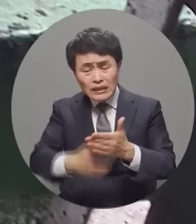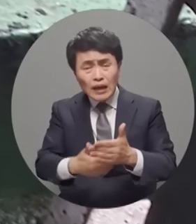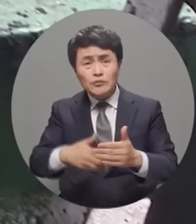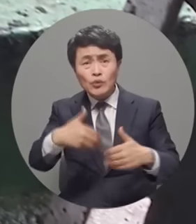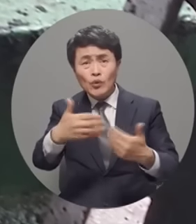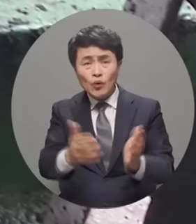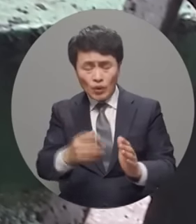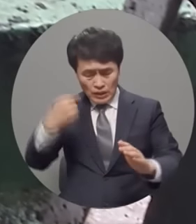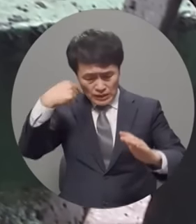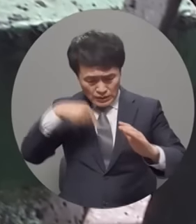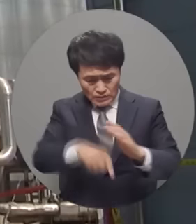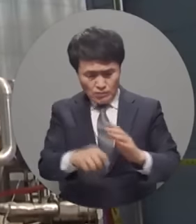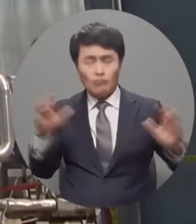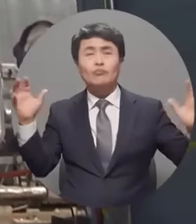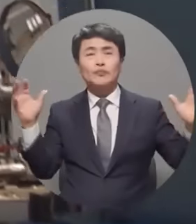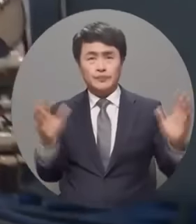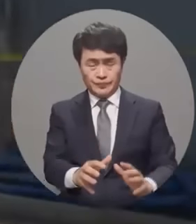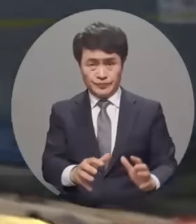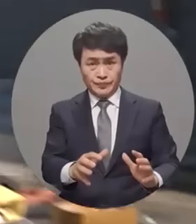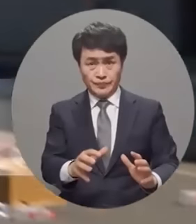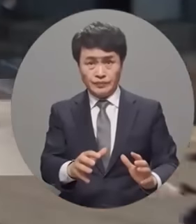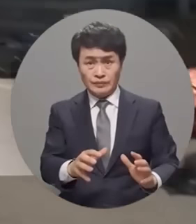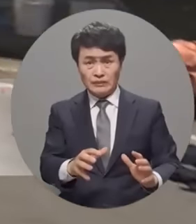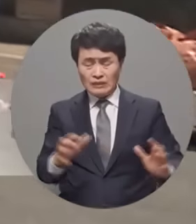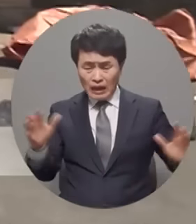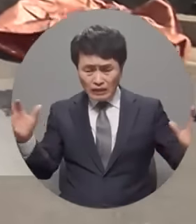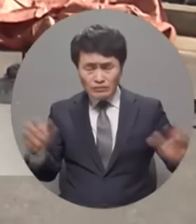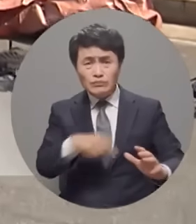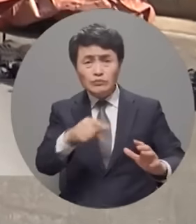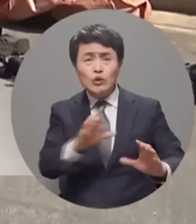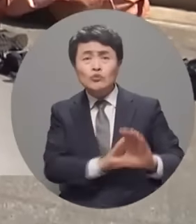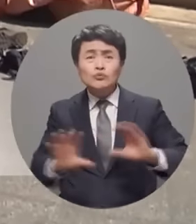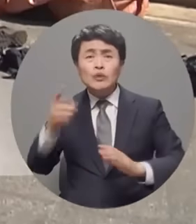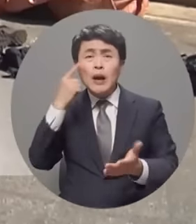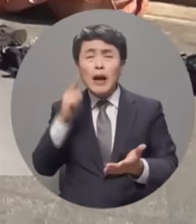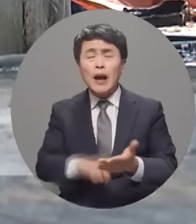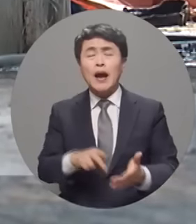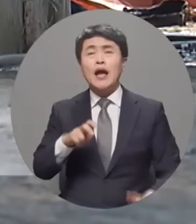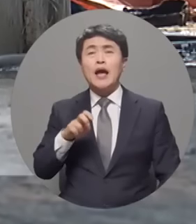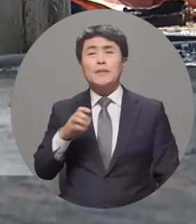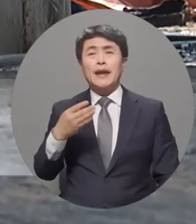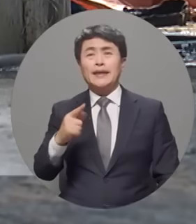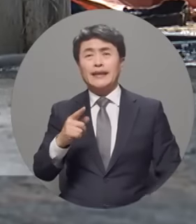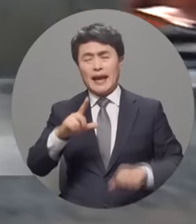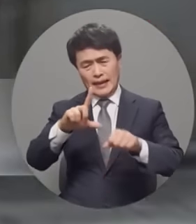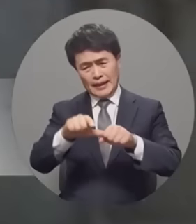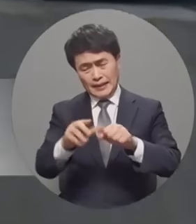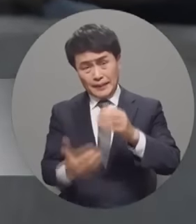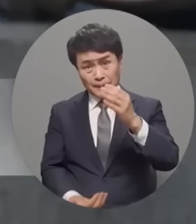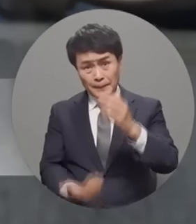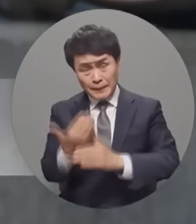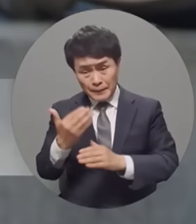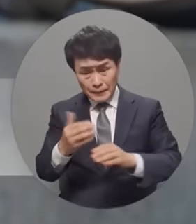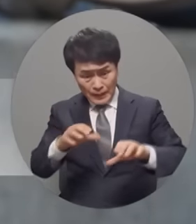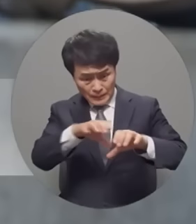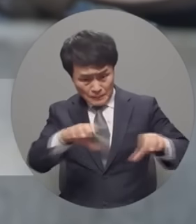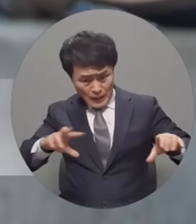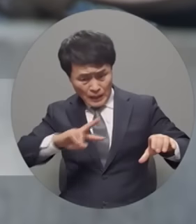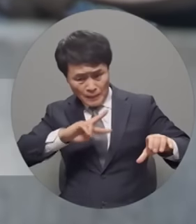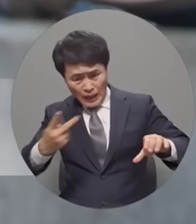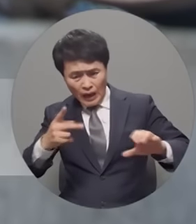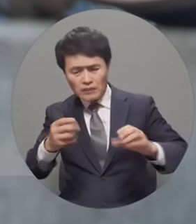주로 지하층에 모입니다. 그런데 이 찌꺼기에서 추가로 발생한 메탄가스가 쌓여 있다가 배관 교체 작업 중 폭발한